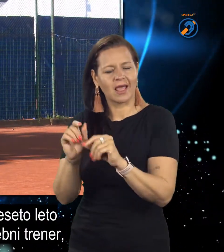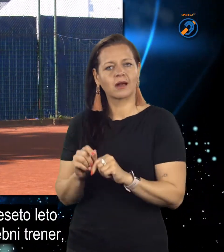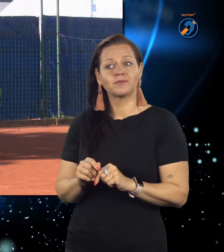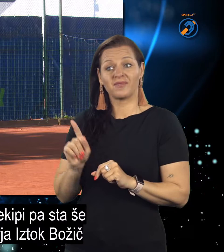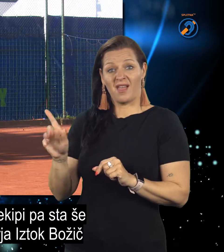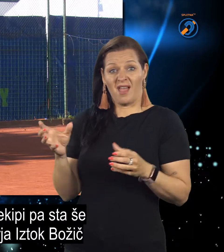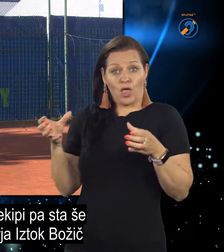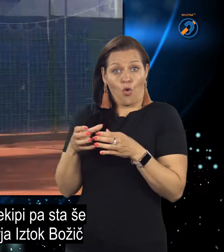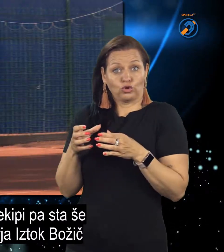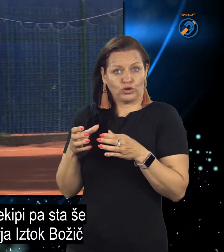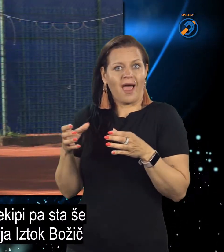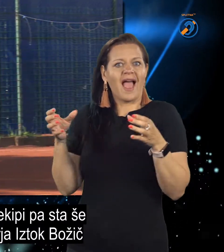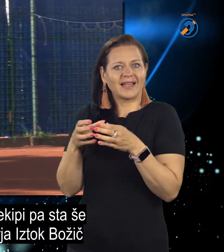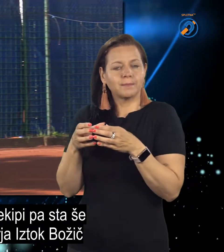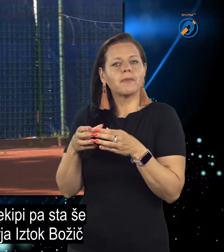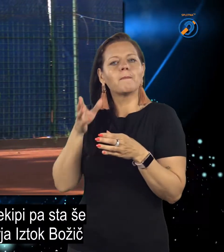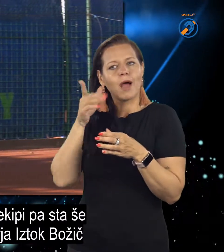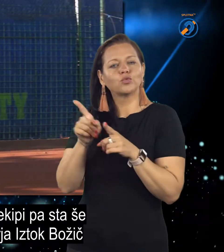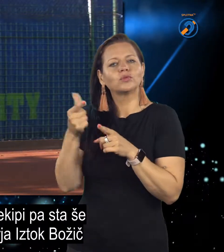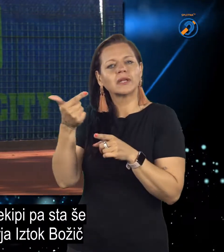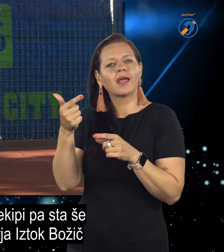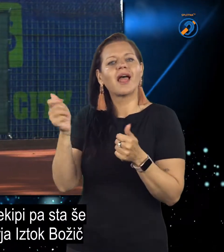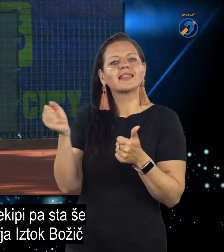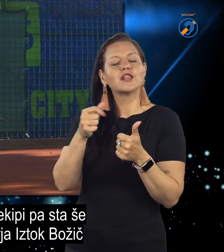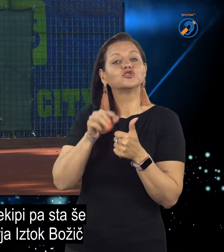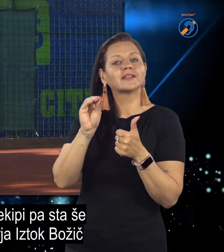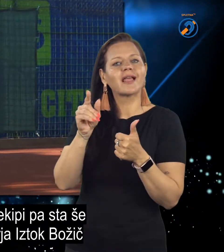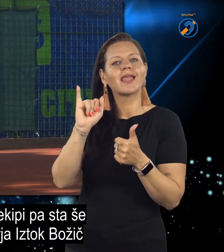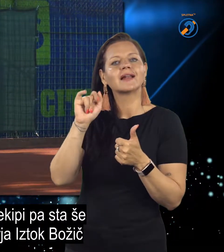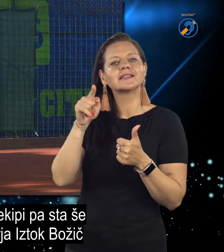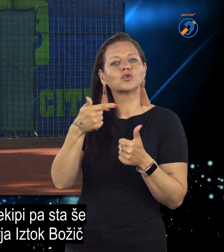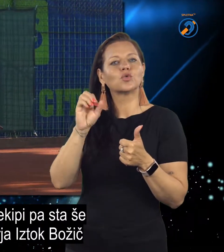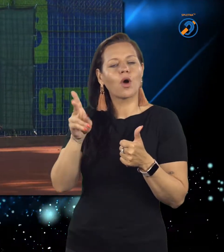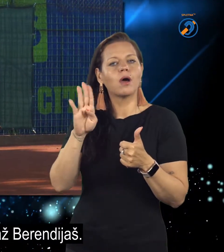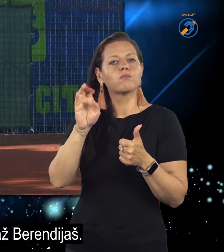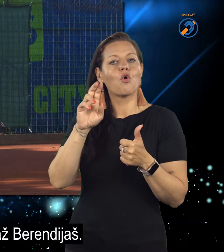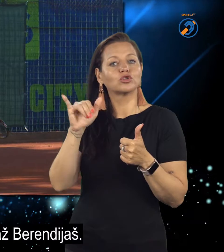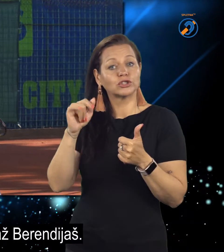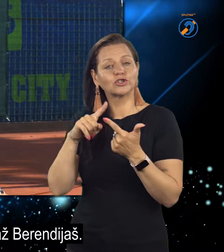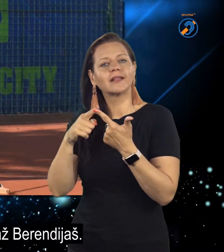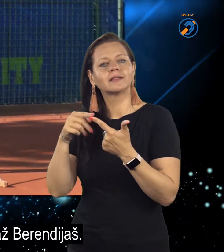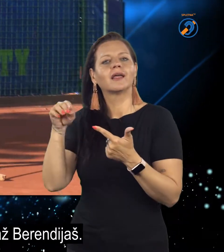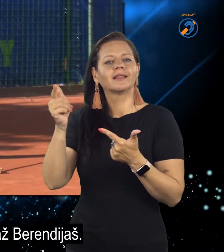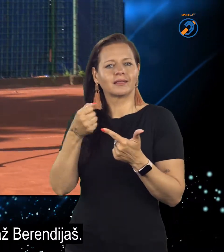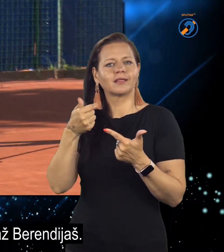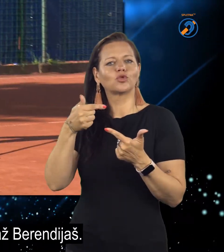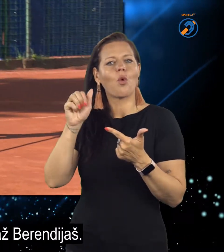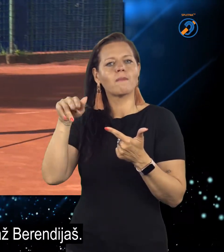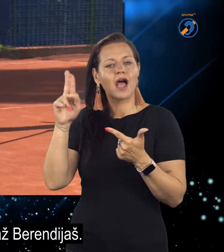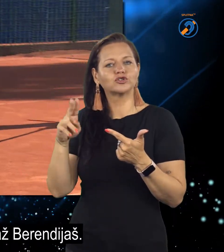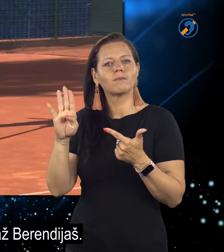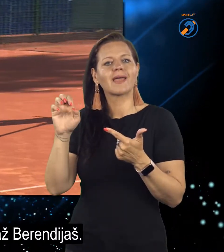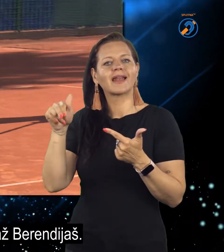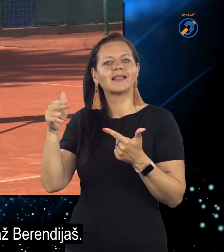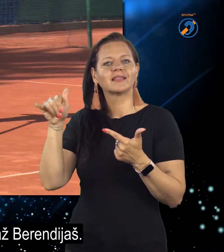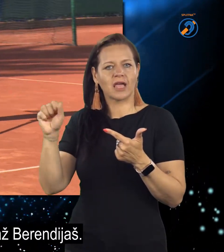trener. V njegovi ožji ekipi pa sta še teniška trenerja Iztok Božič in magister Tomaž